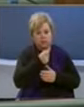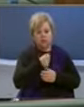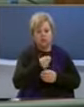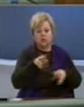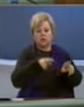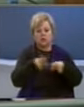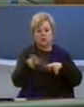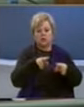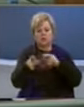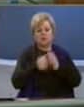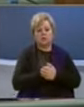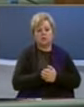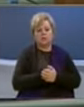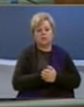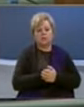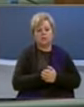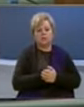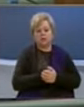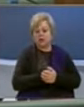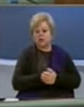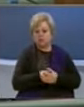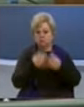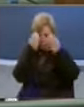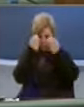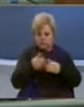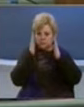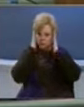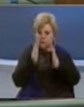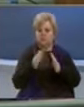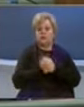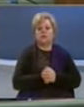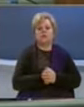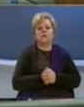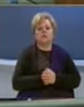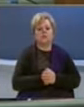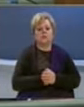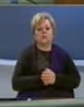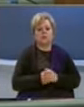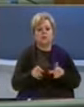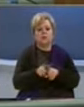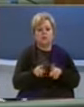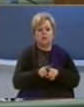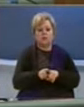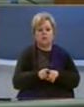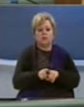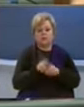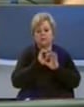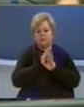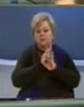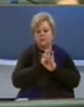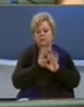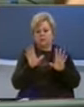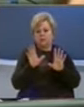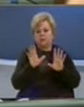sistemin e drejtësis, tjenë ndërshëm, tjenë moralshëm, janë ato kriteret e përgjithshme, ndërsa asë njëherë në